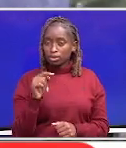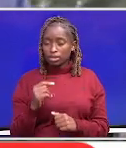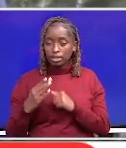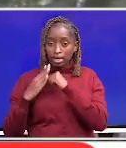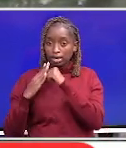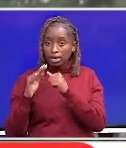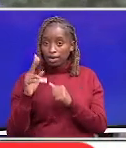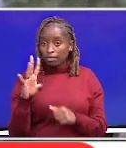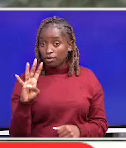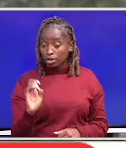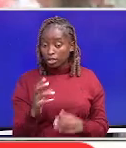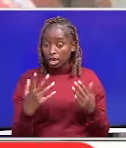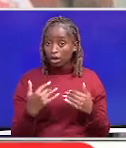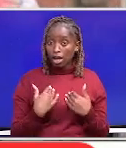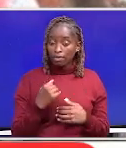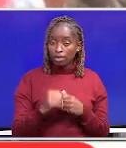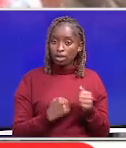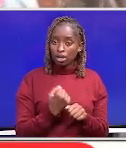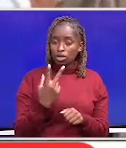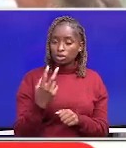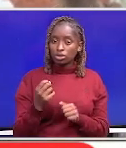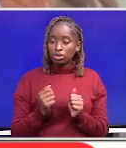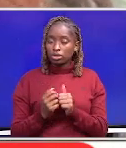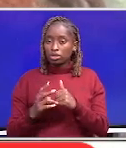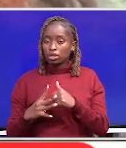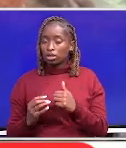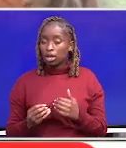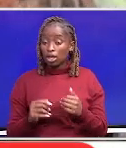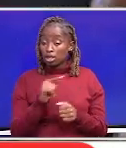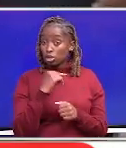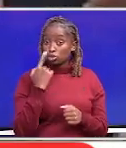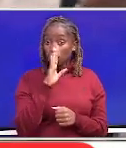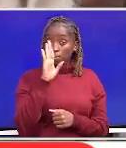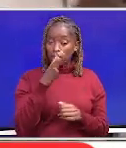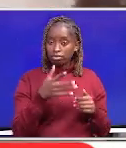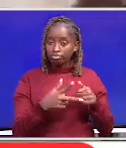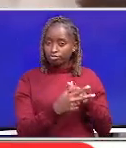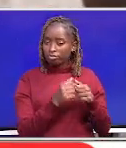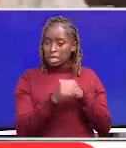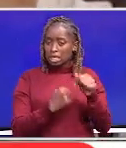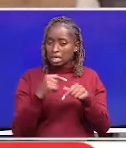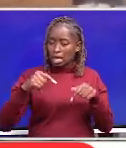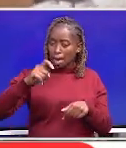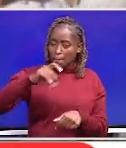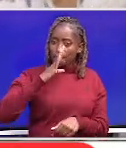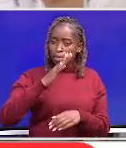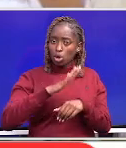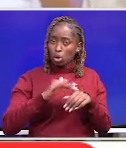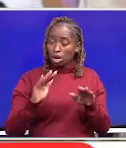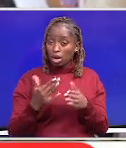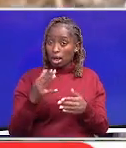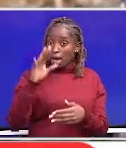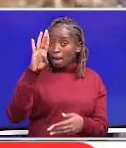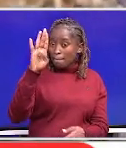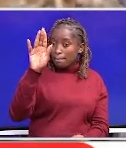1948. Kwa sasa mwaka 2024 watakaopashwa tohara mwaka huu nao wanafaa kuitwa Baka